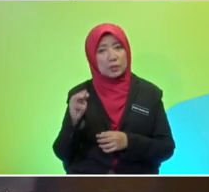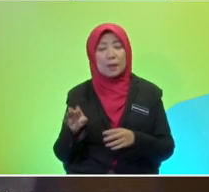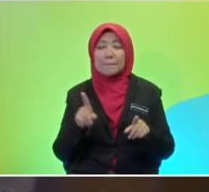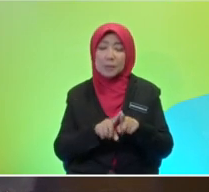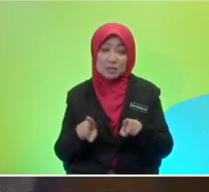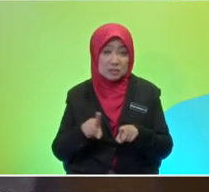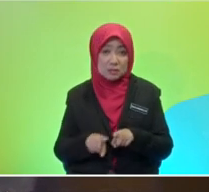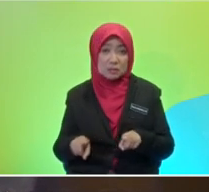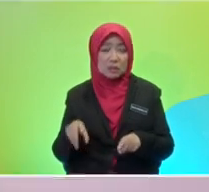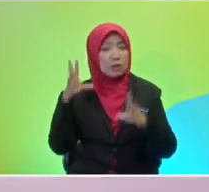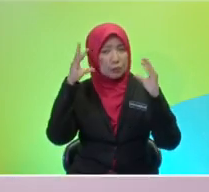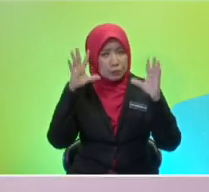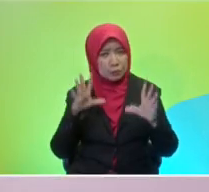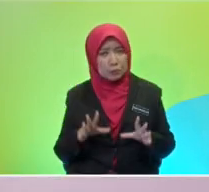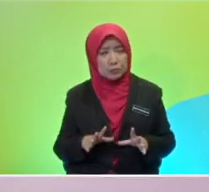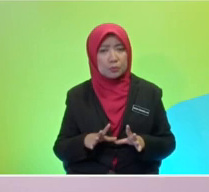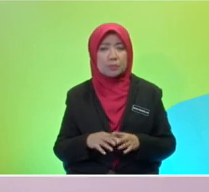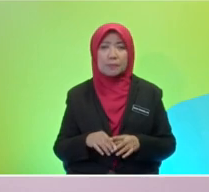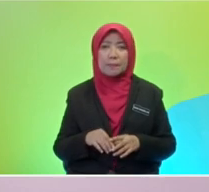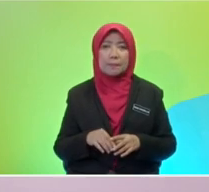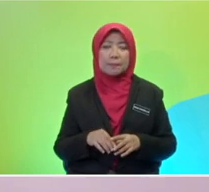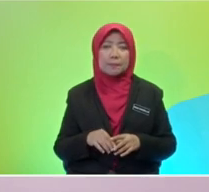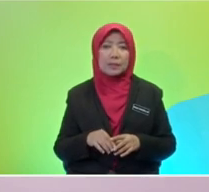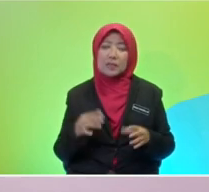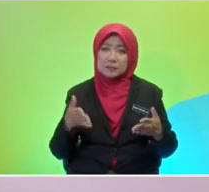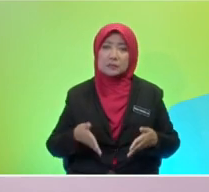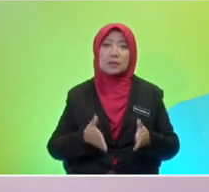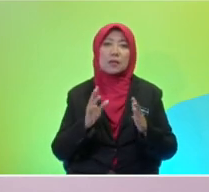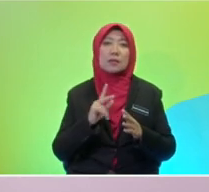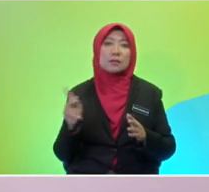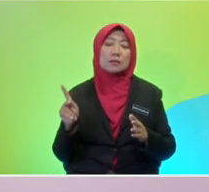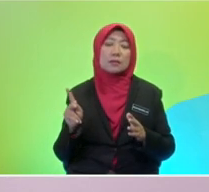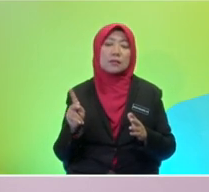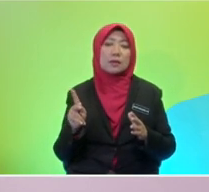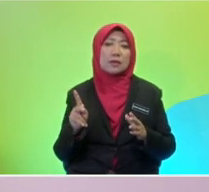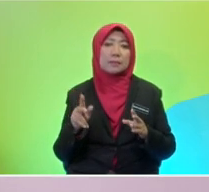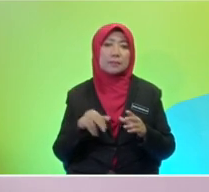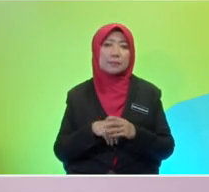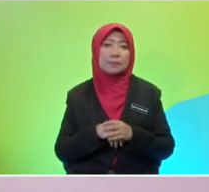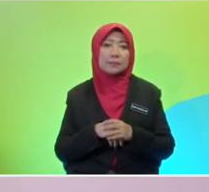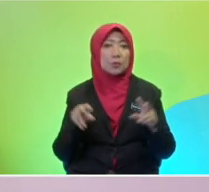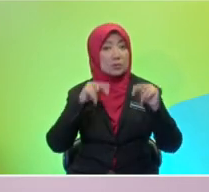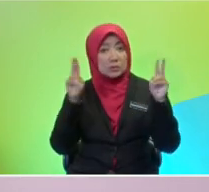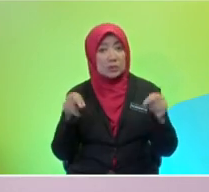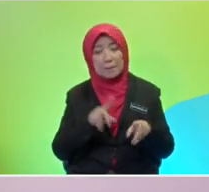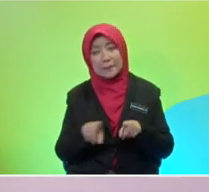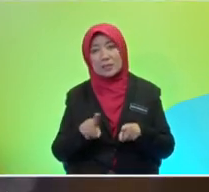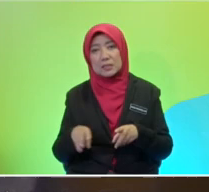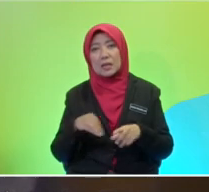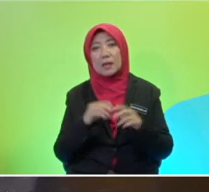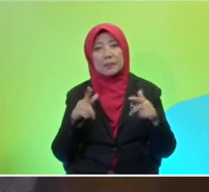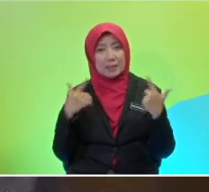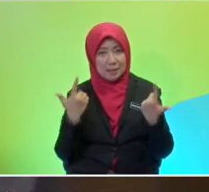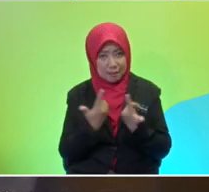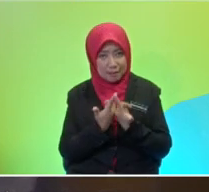jadi guru-guru dalam kelas pun kalau boleh kita jalankan pembelajaran secara untuk menilai murid-murid dalam kelas